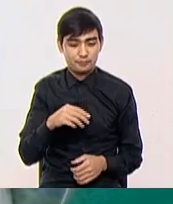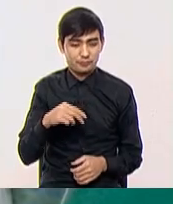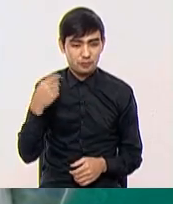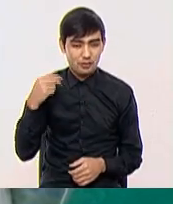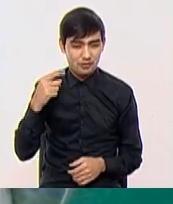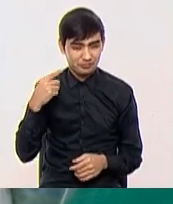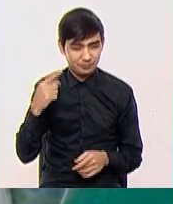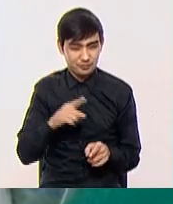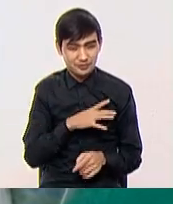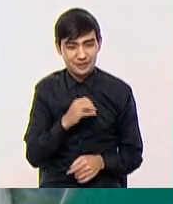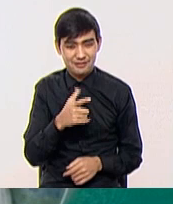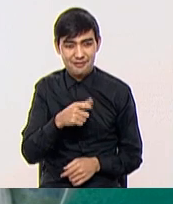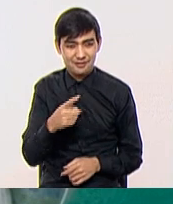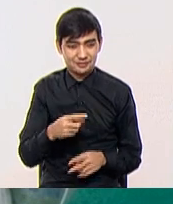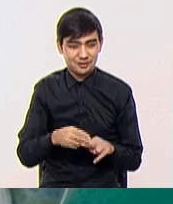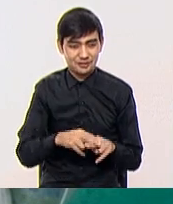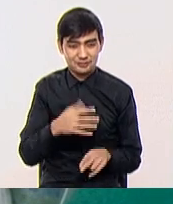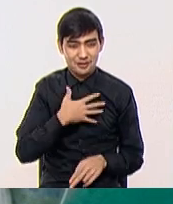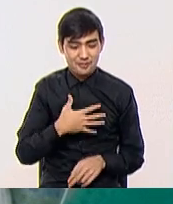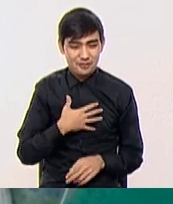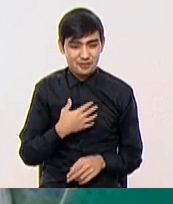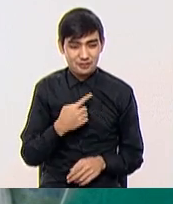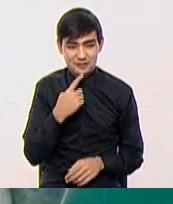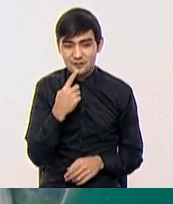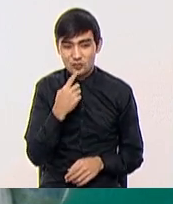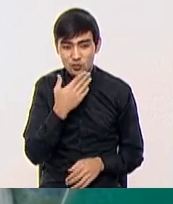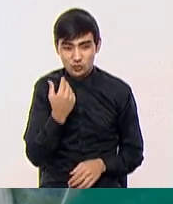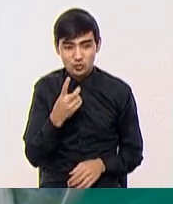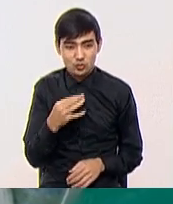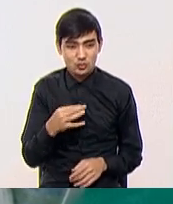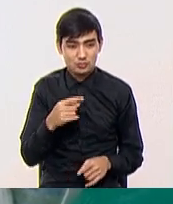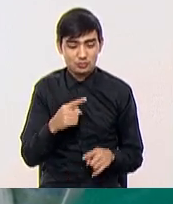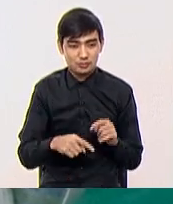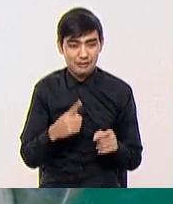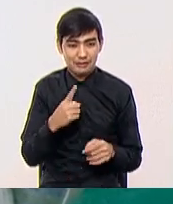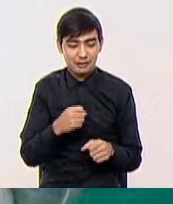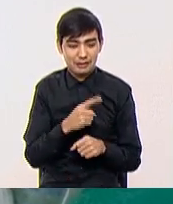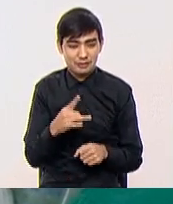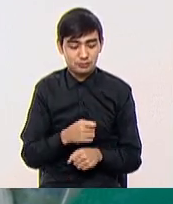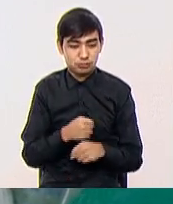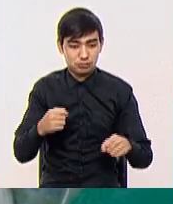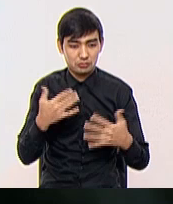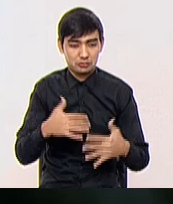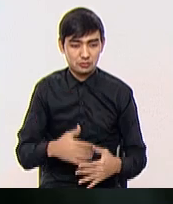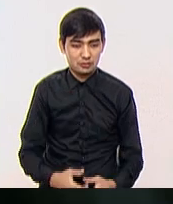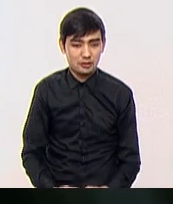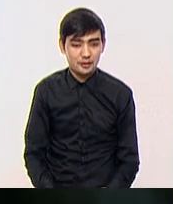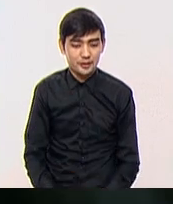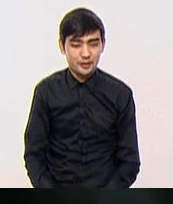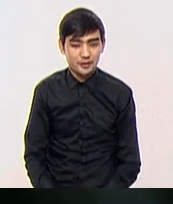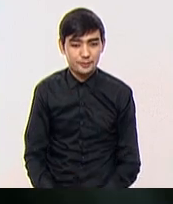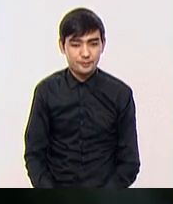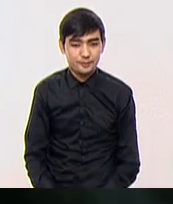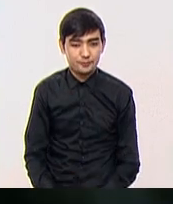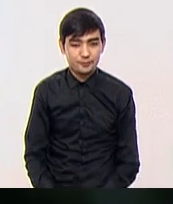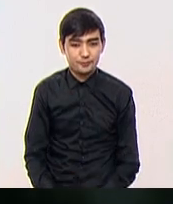запищали, ол газ запығы дәмі жоқ. Бір лет дыхнули, бітті уже. Пошли на